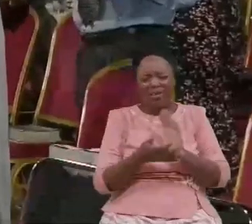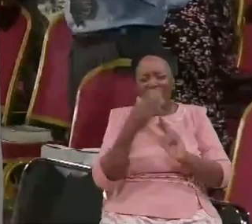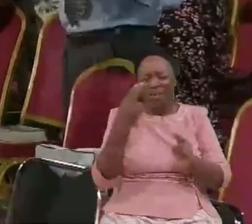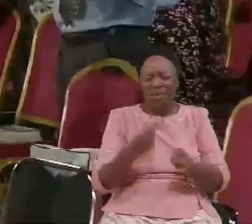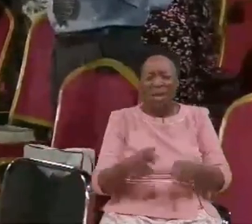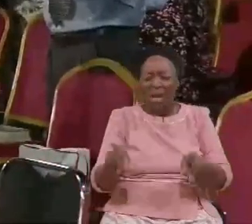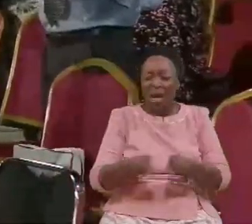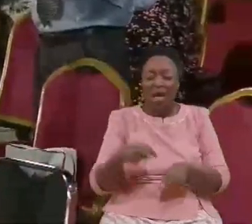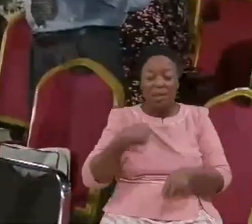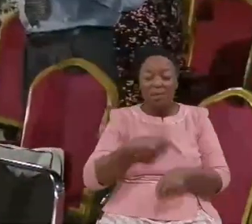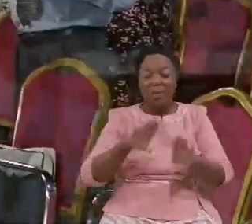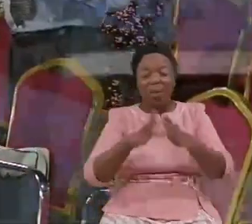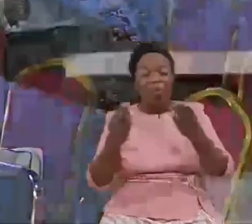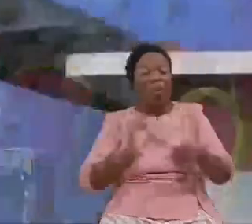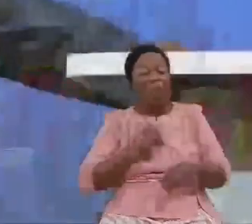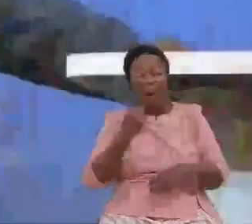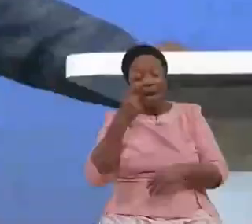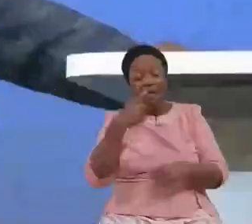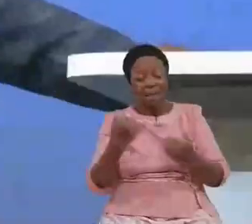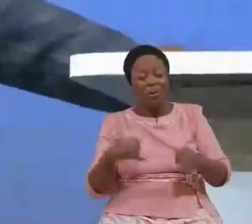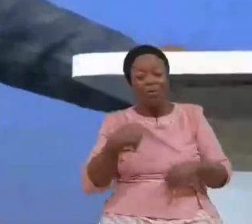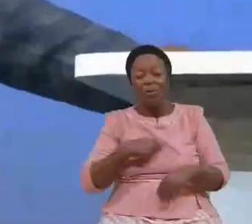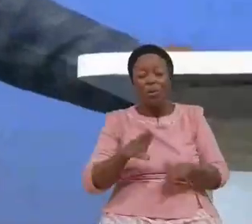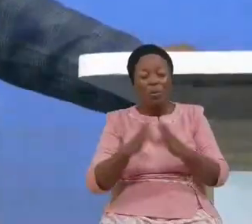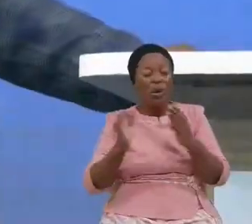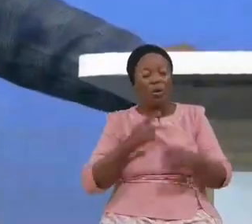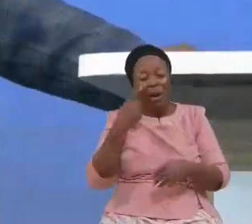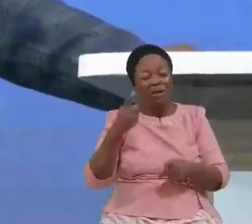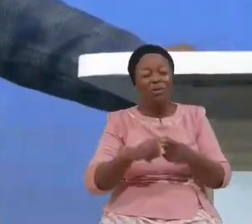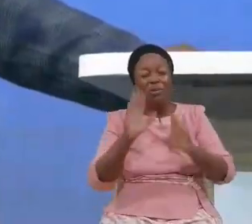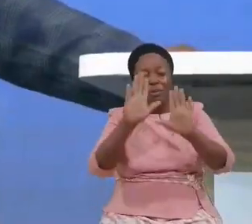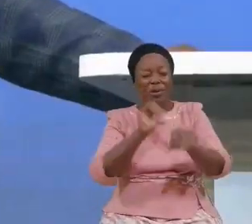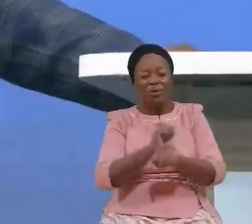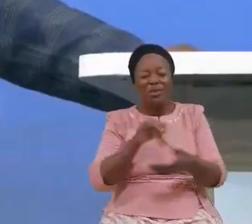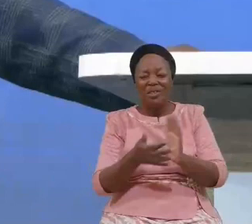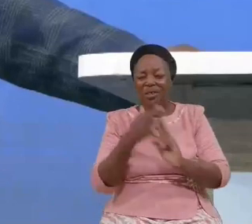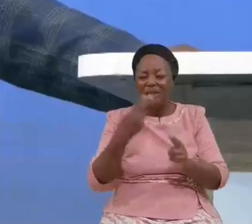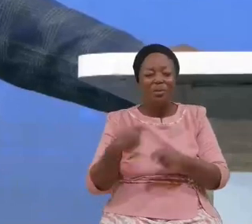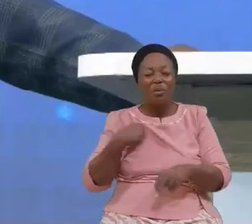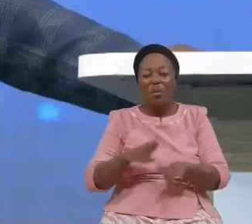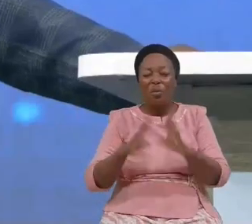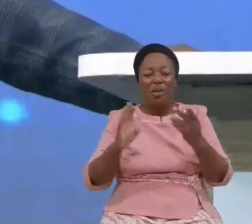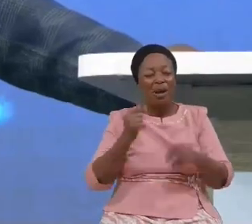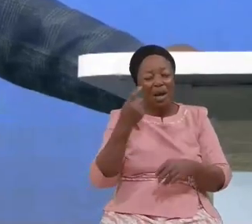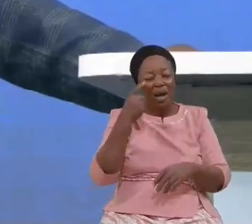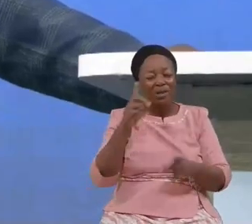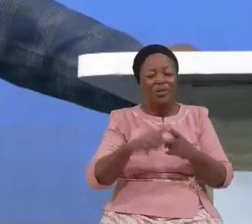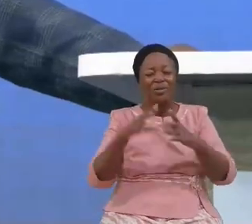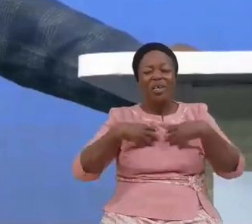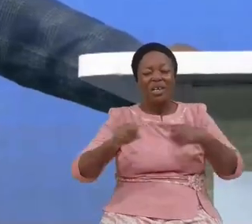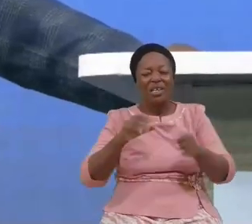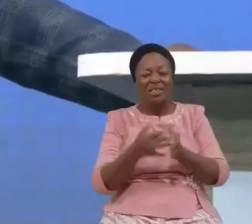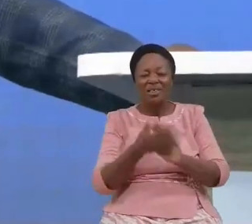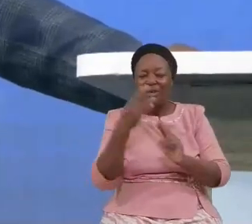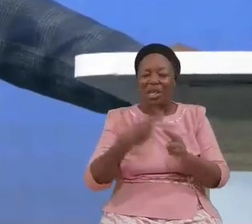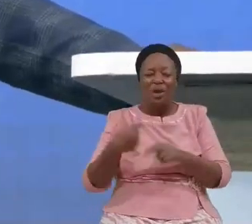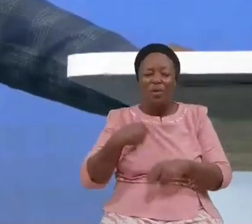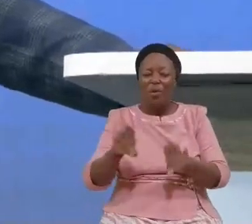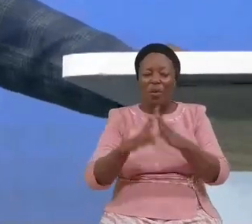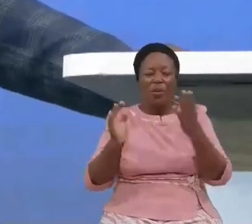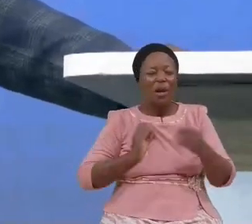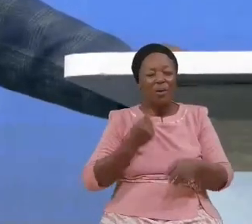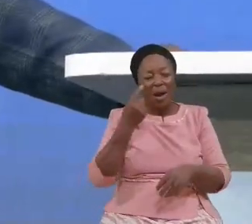nous ouvrons les yeux maintenant que nous aurons nos yeux pour les miracles nous allons ouvrir les yeux pour la guérison nous allons ouvrir les yeux pour la